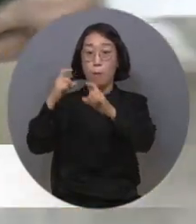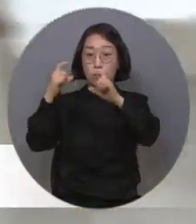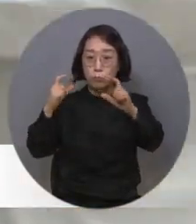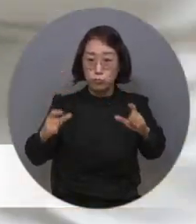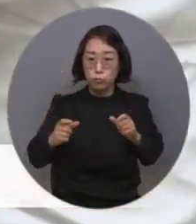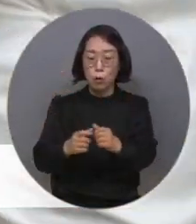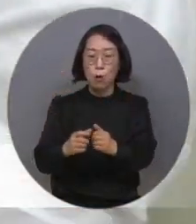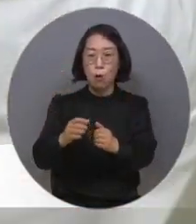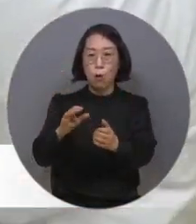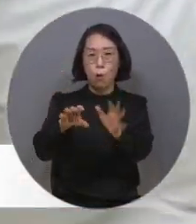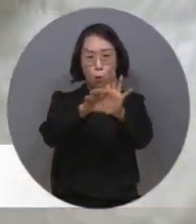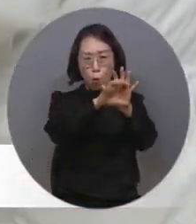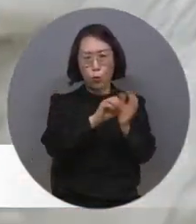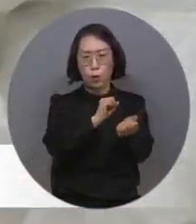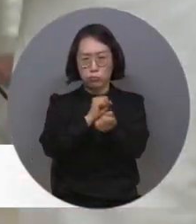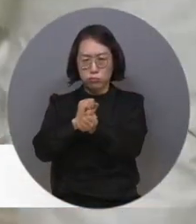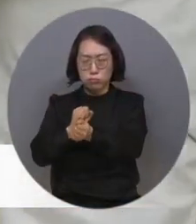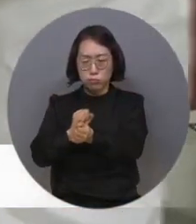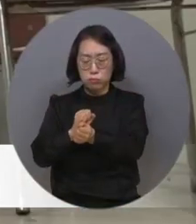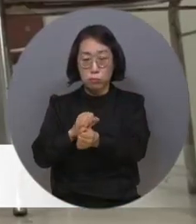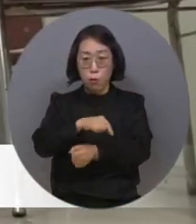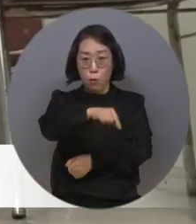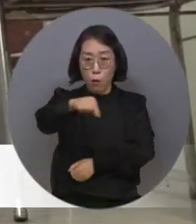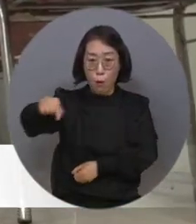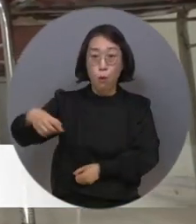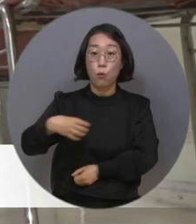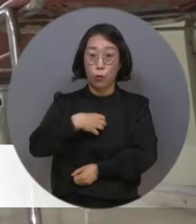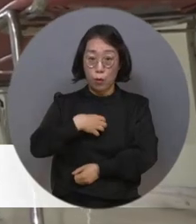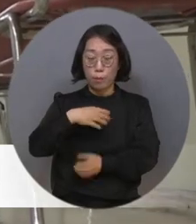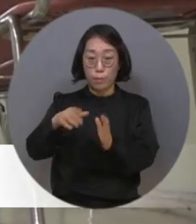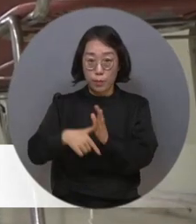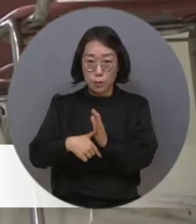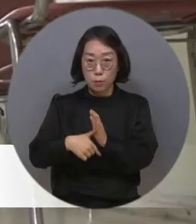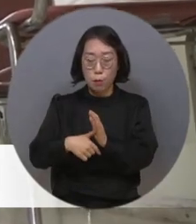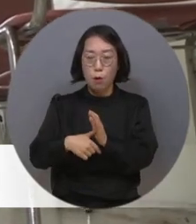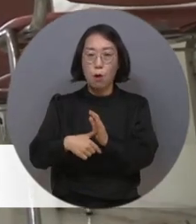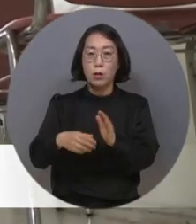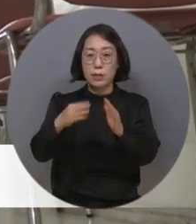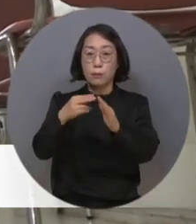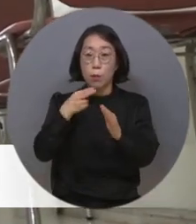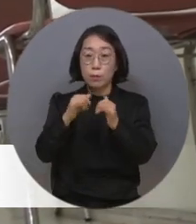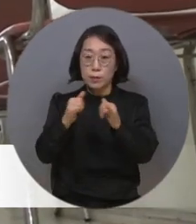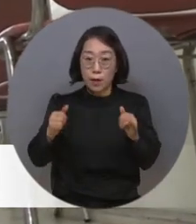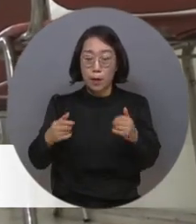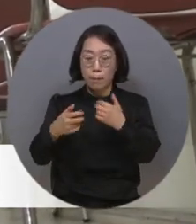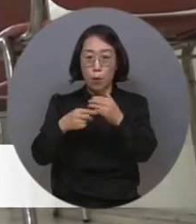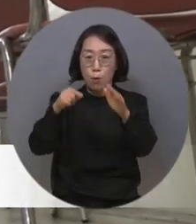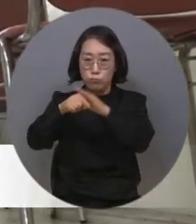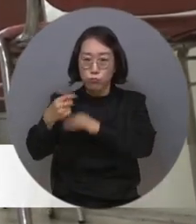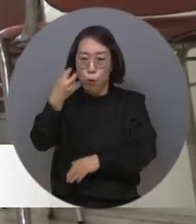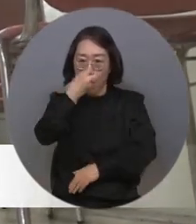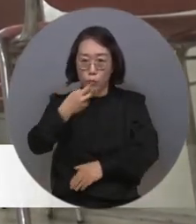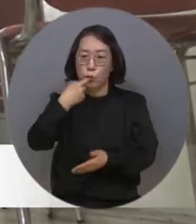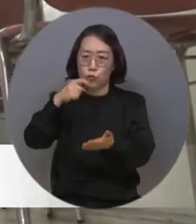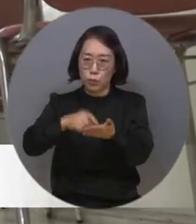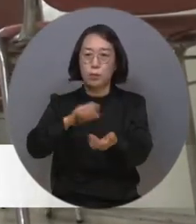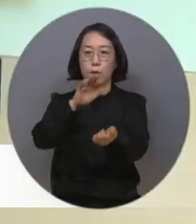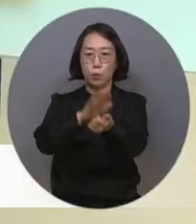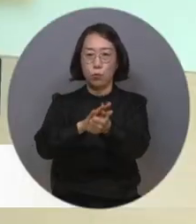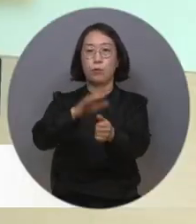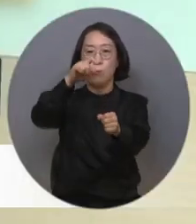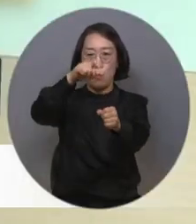감염병 확산에 따라 노숙인의 의료서비스 접근성을 높이기 위해 지난해 3월 22일 제정, 발령된 바